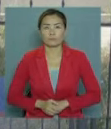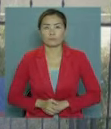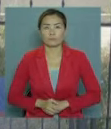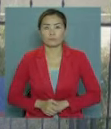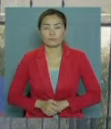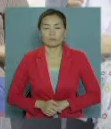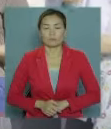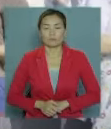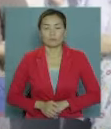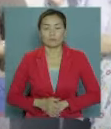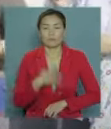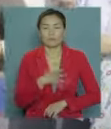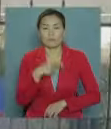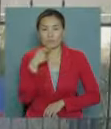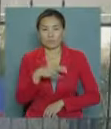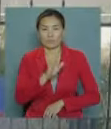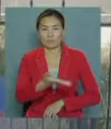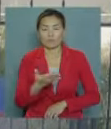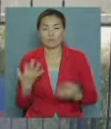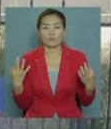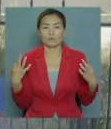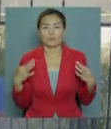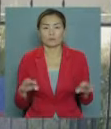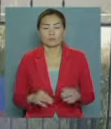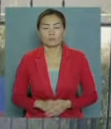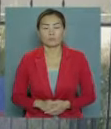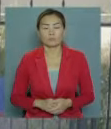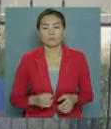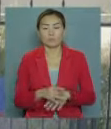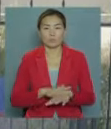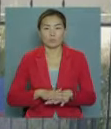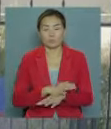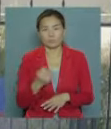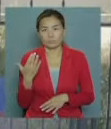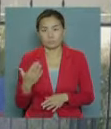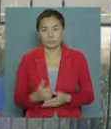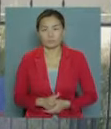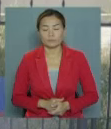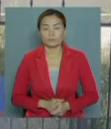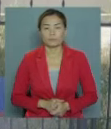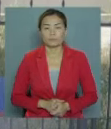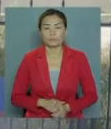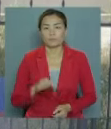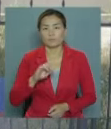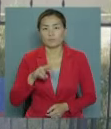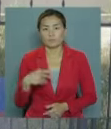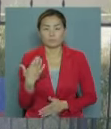қалыптастыруға маңызы зор. Егемен еліміздің аспанында көк байрағымыз елбірей